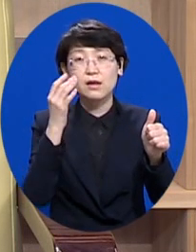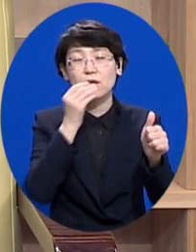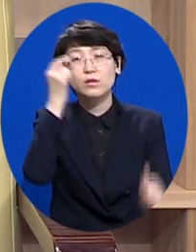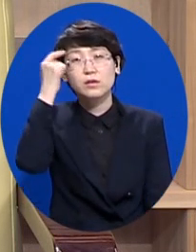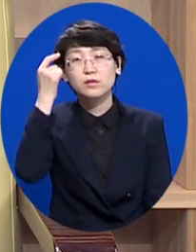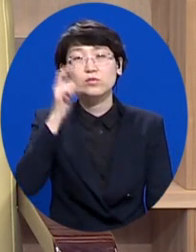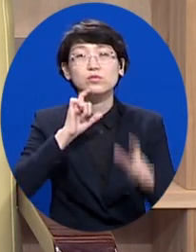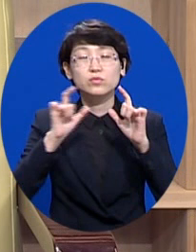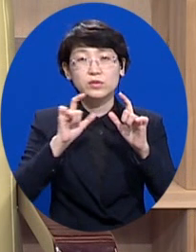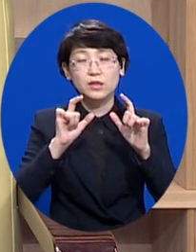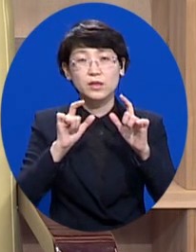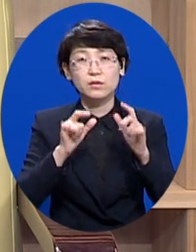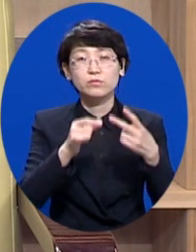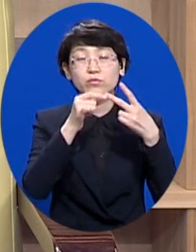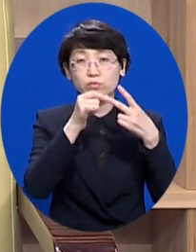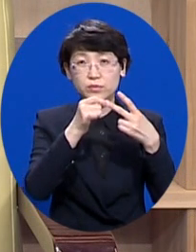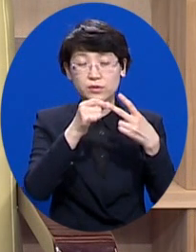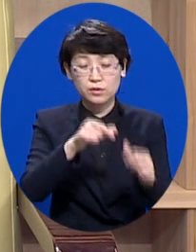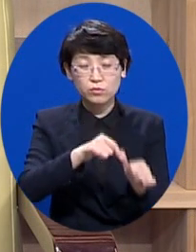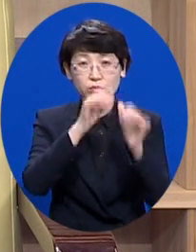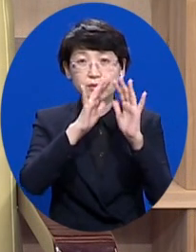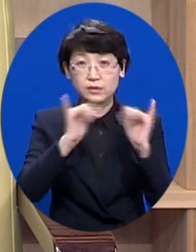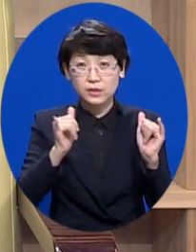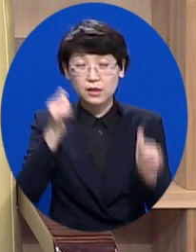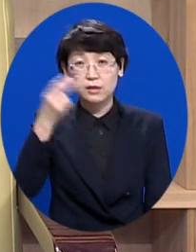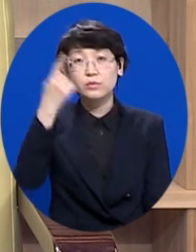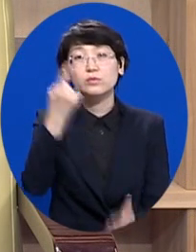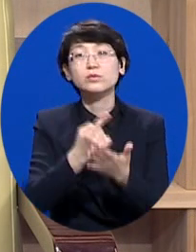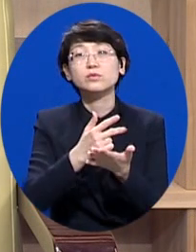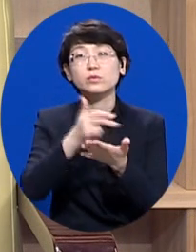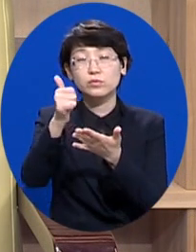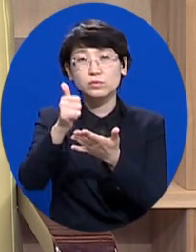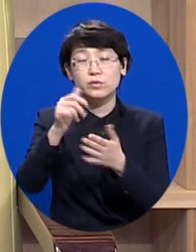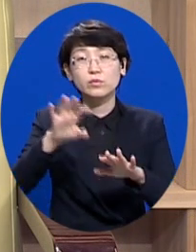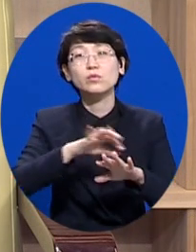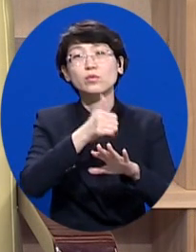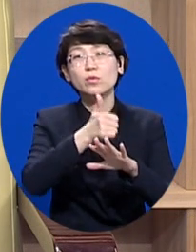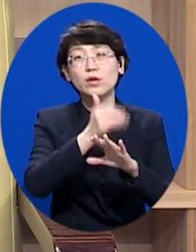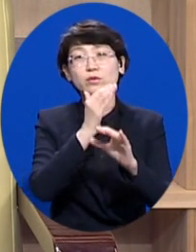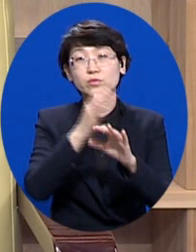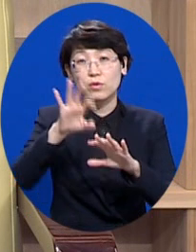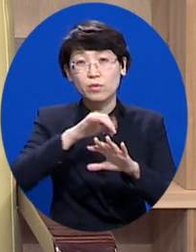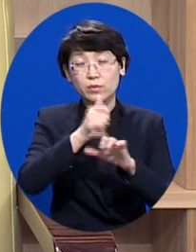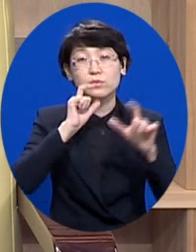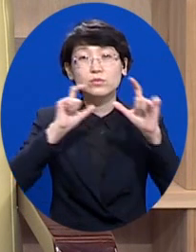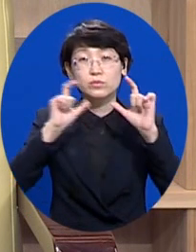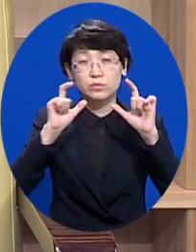번째는 구원자, 재림주, 또뭐 만왕의 왕, 뭐 이런 식으로 주장을 하고 있습니다.